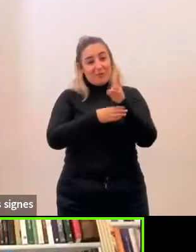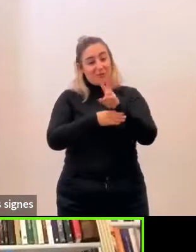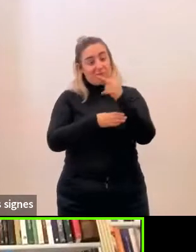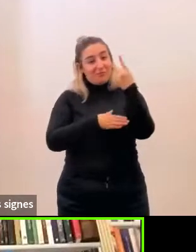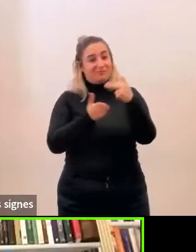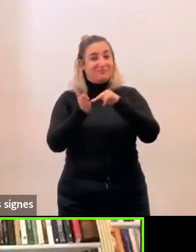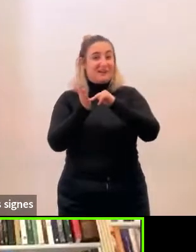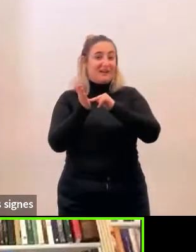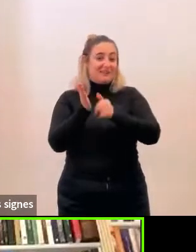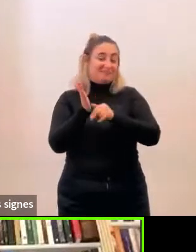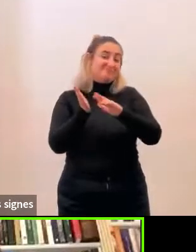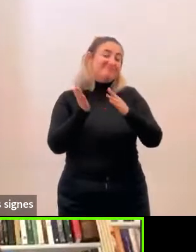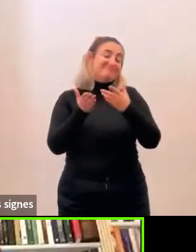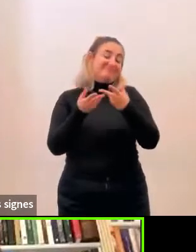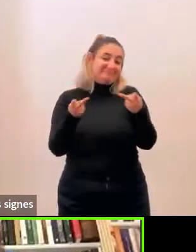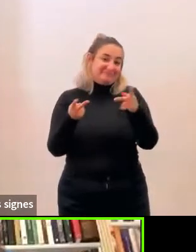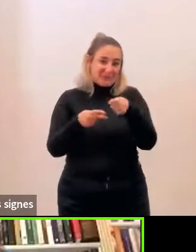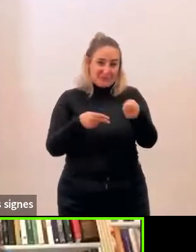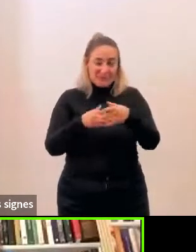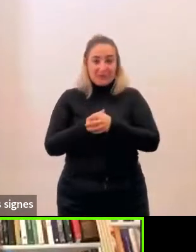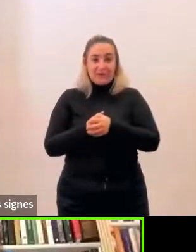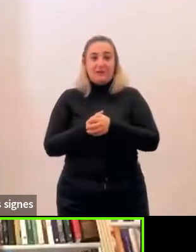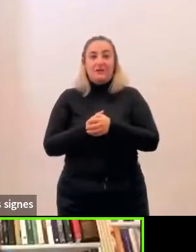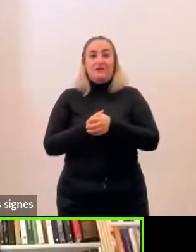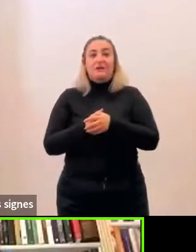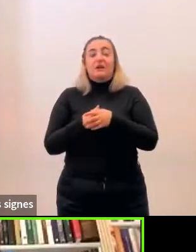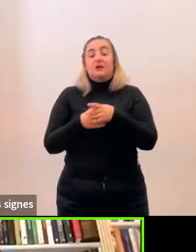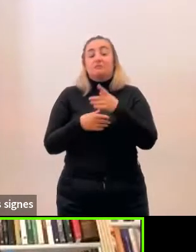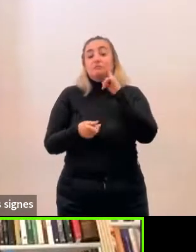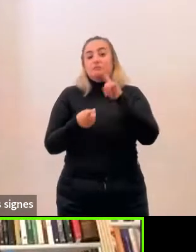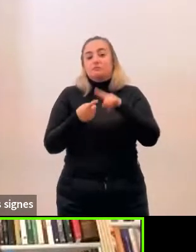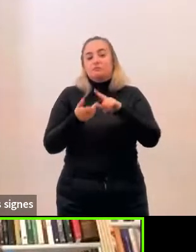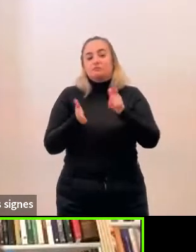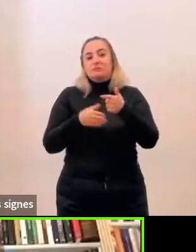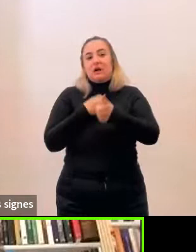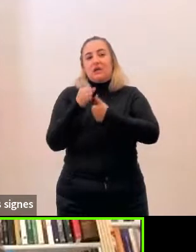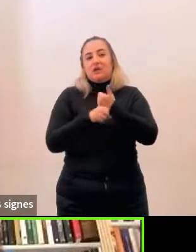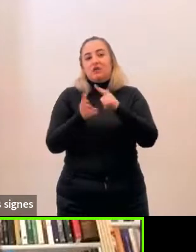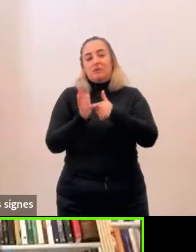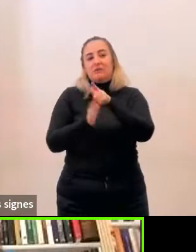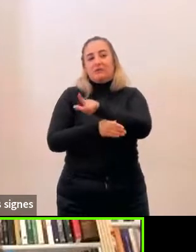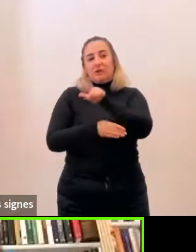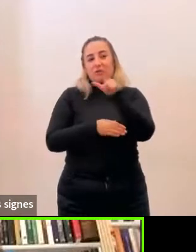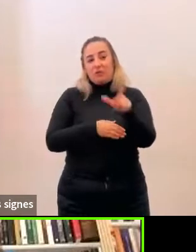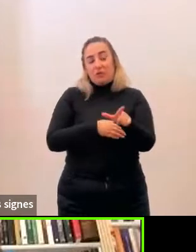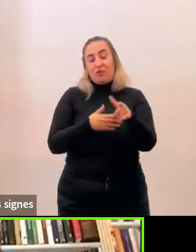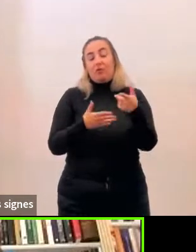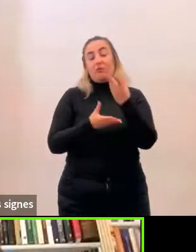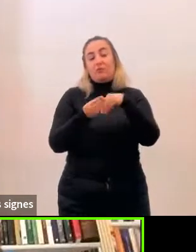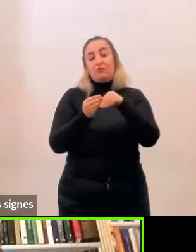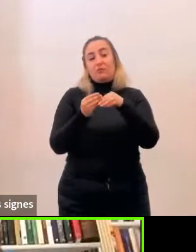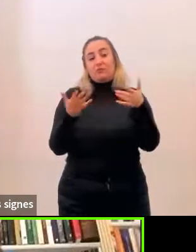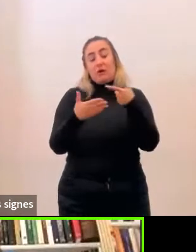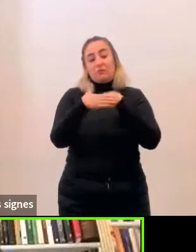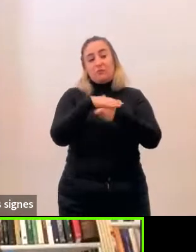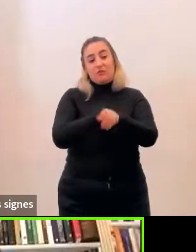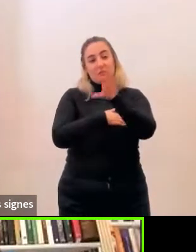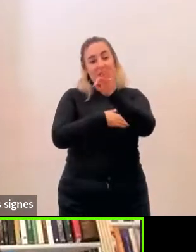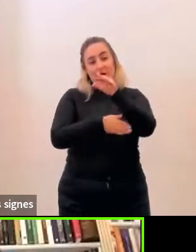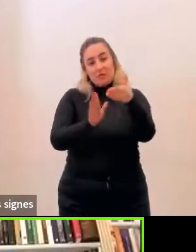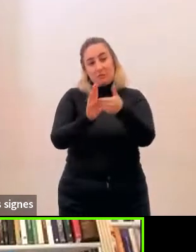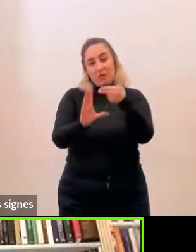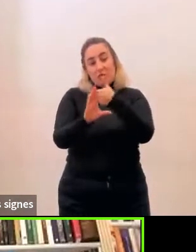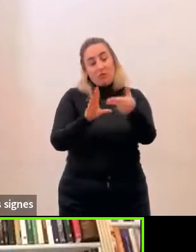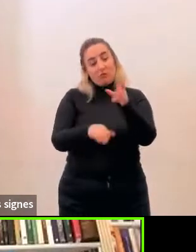cet avenant. Et pour l'année 22, la subvention de 50 000 euros, bien évidemment, est maintenue.